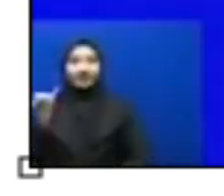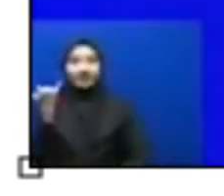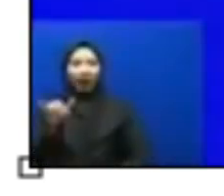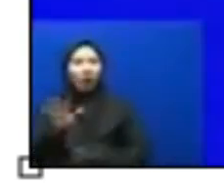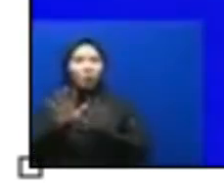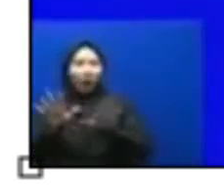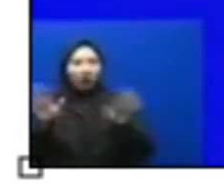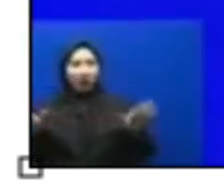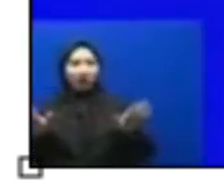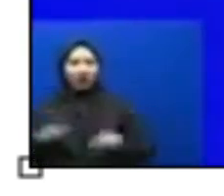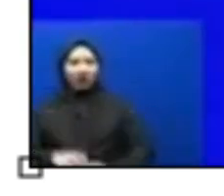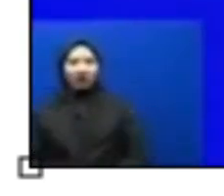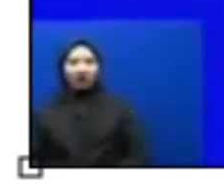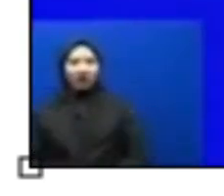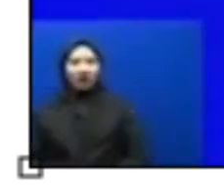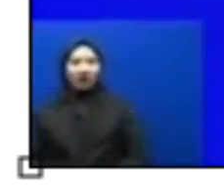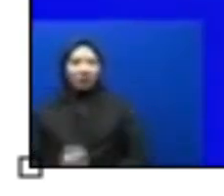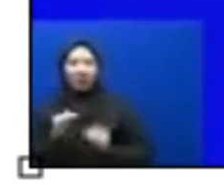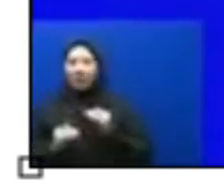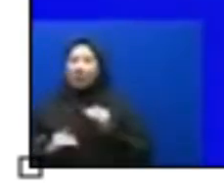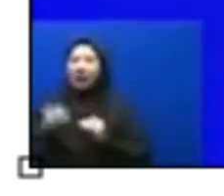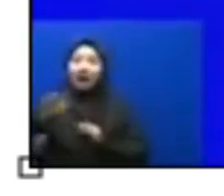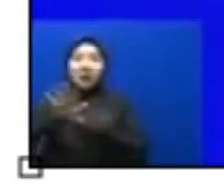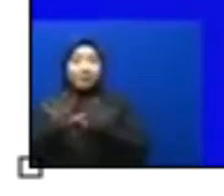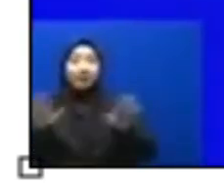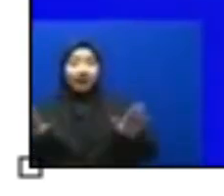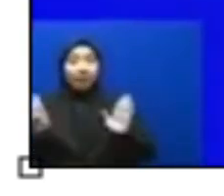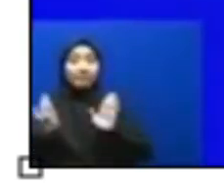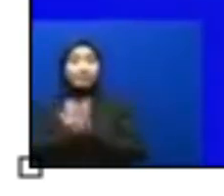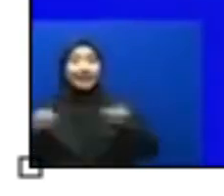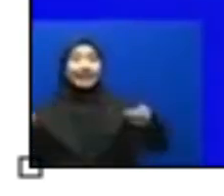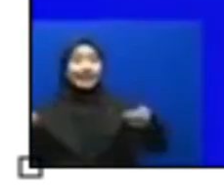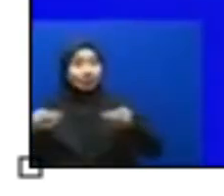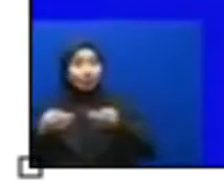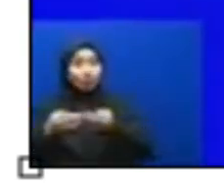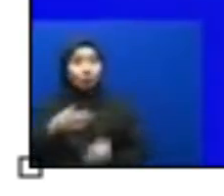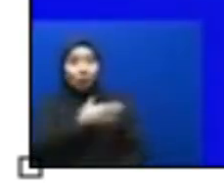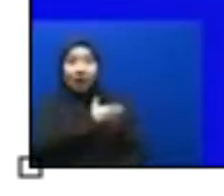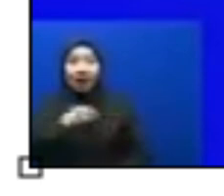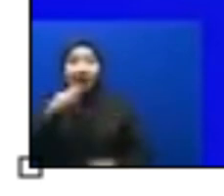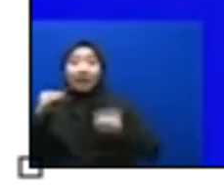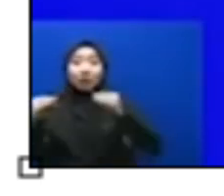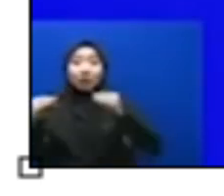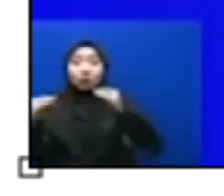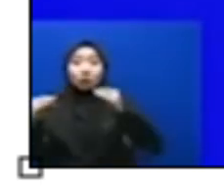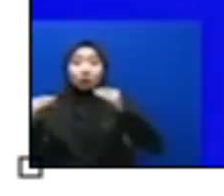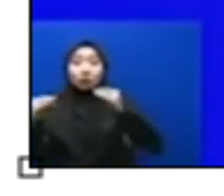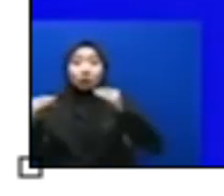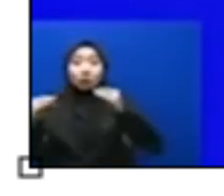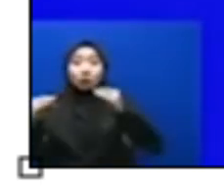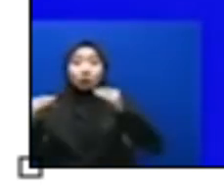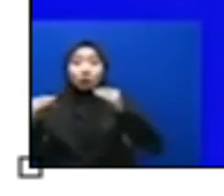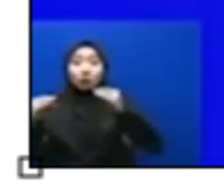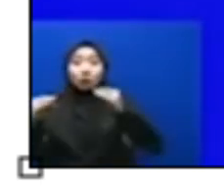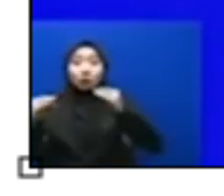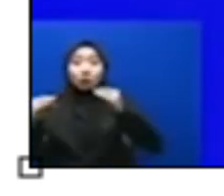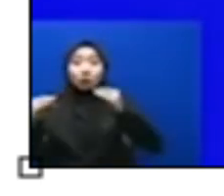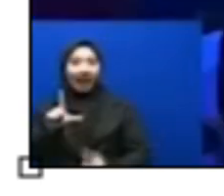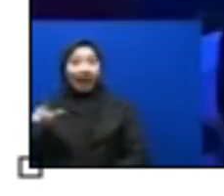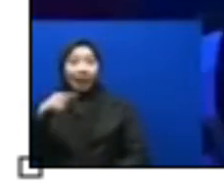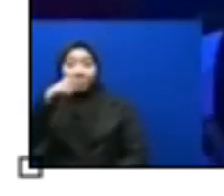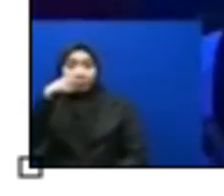ini, dan orang ramai-ramai, partai ramai-ramai meninggalkan dirinya. Ini